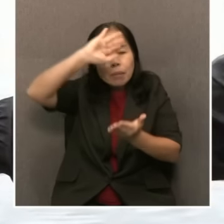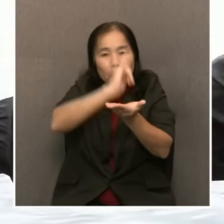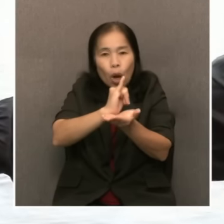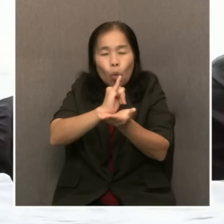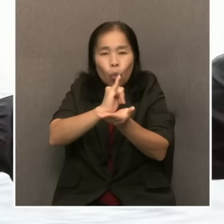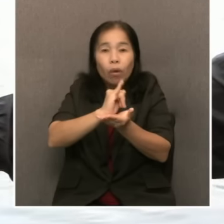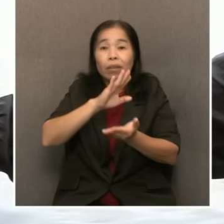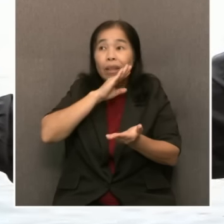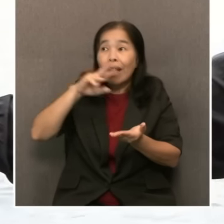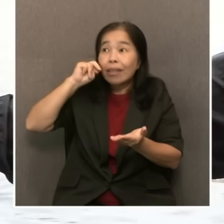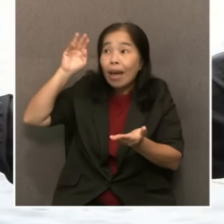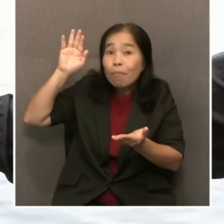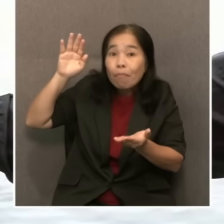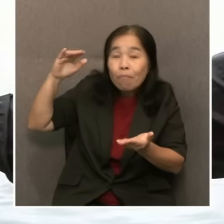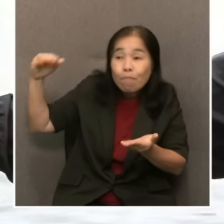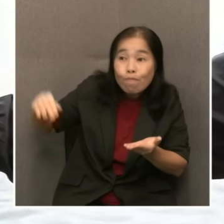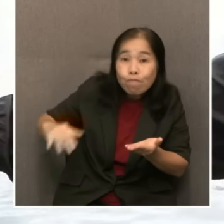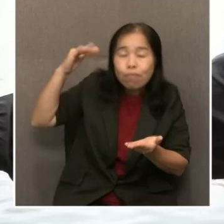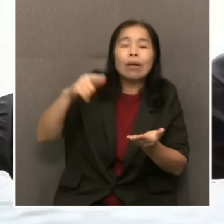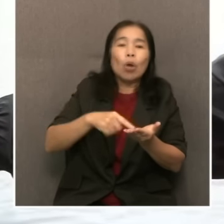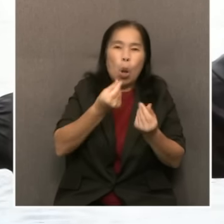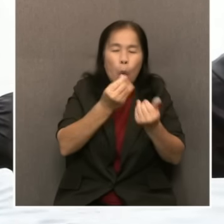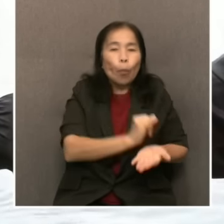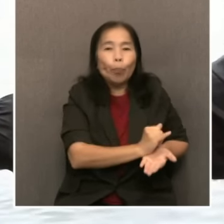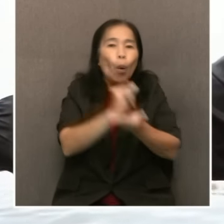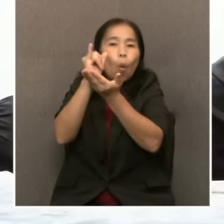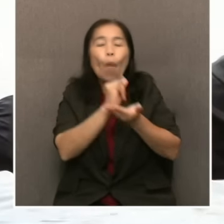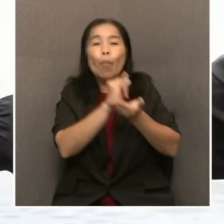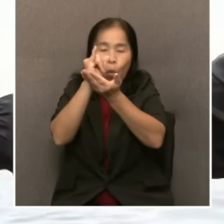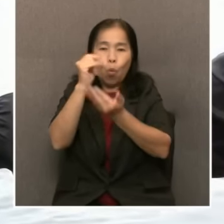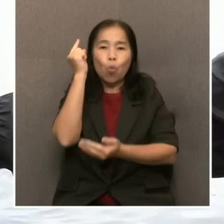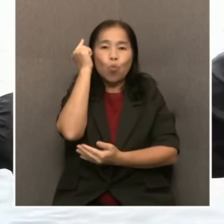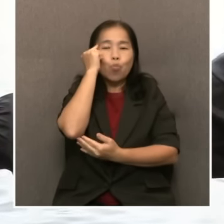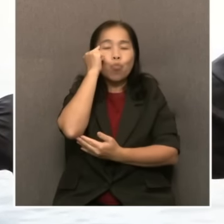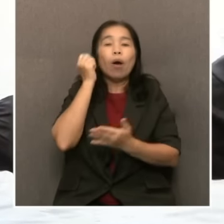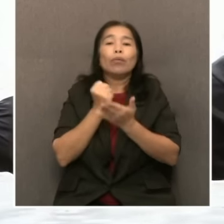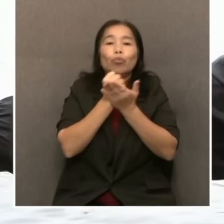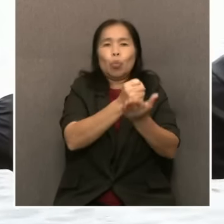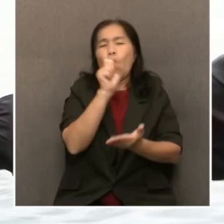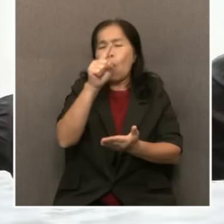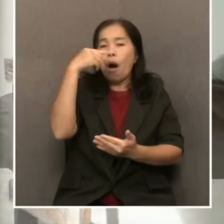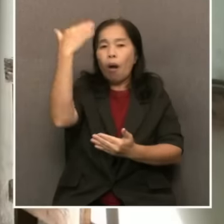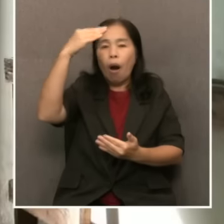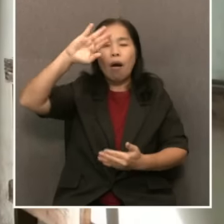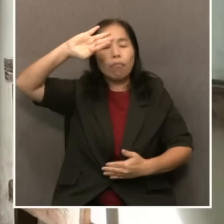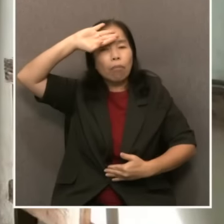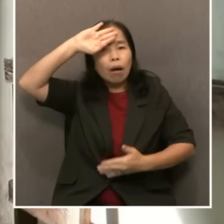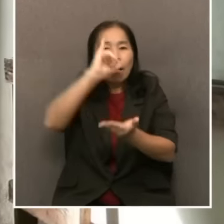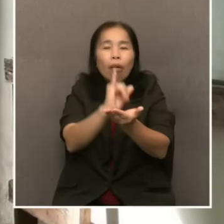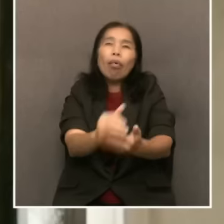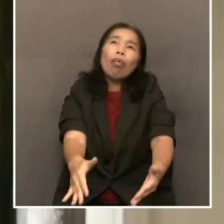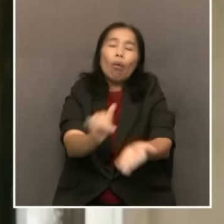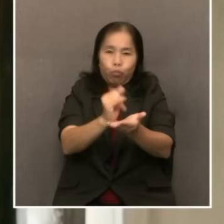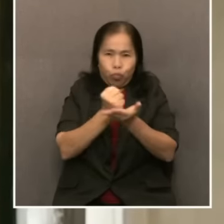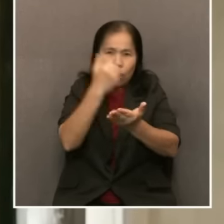เราก็คงเร็วต้องไปได้ไวเลยล่ะครับเราก็ต้องจะช่วยขึ้นบนบนไปก่อนครับ